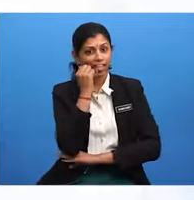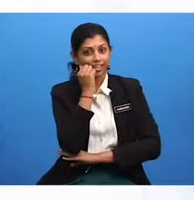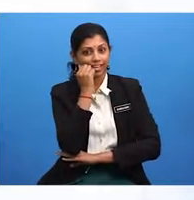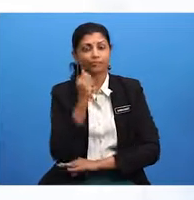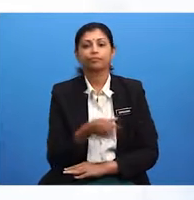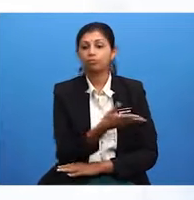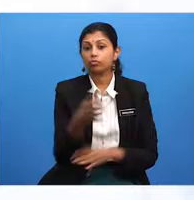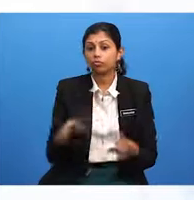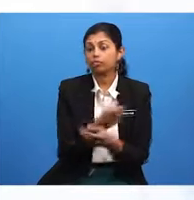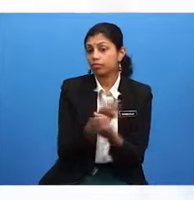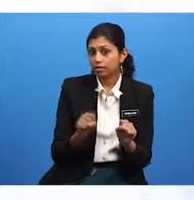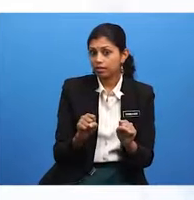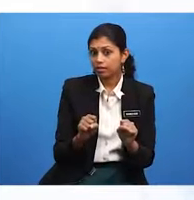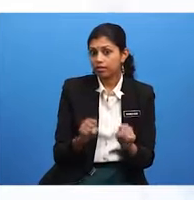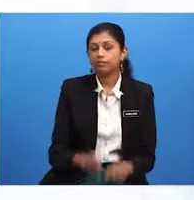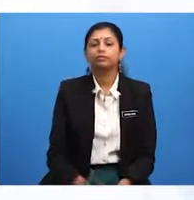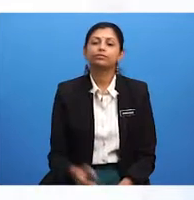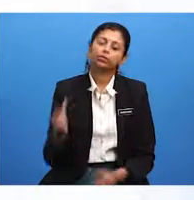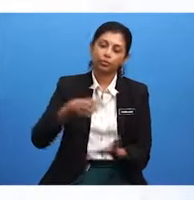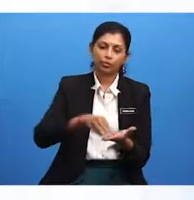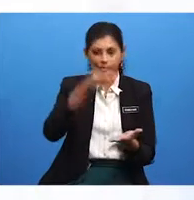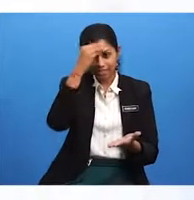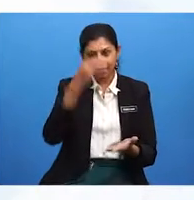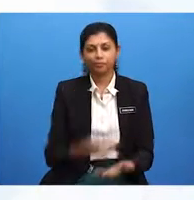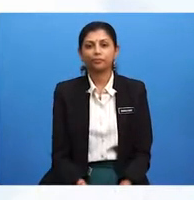Murid-murid dah bersedia? Jom kita mulakan.